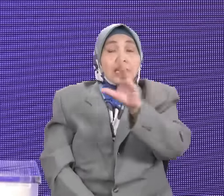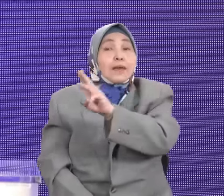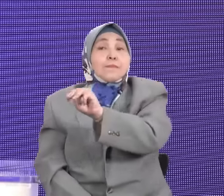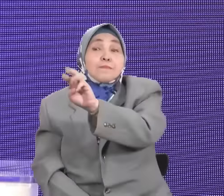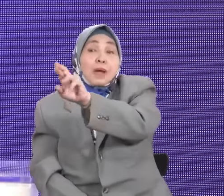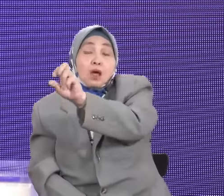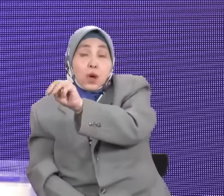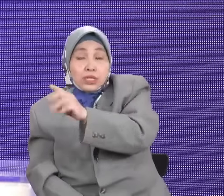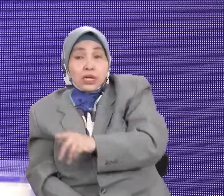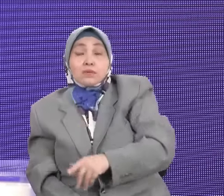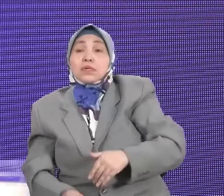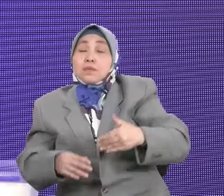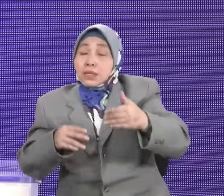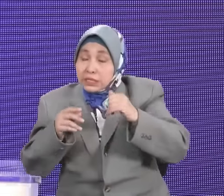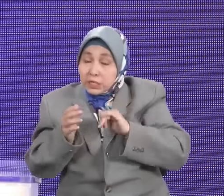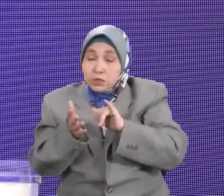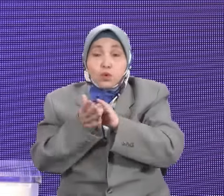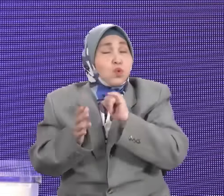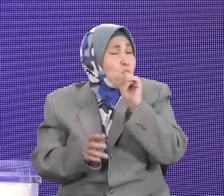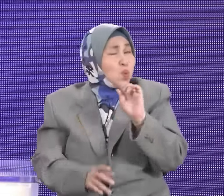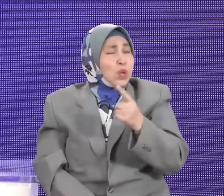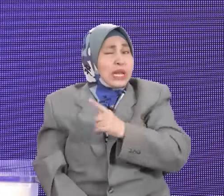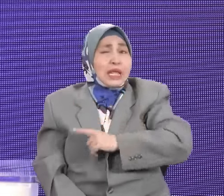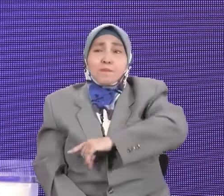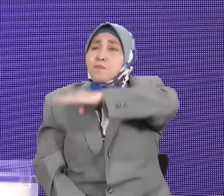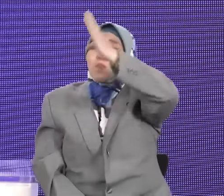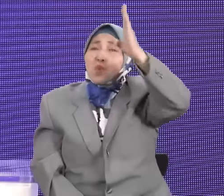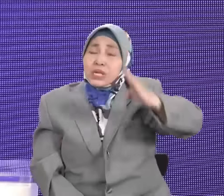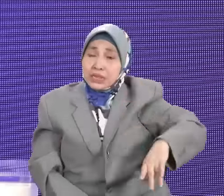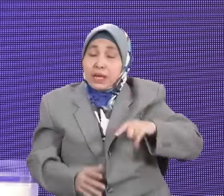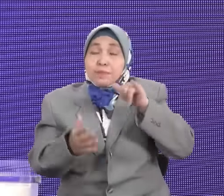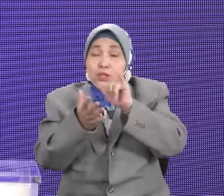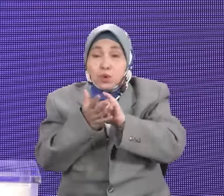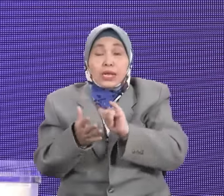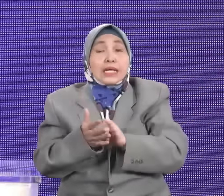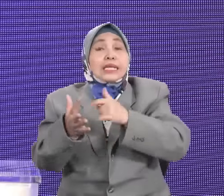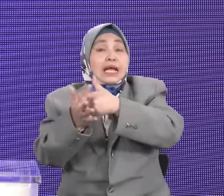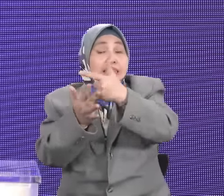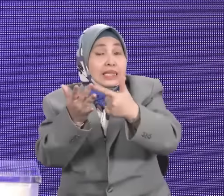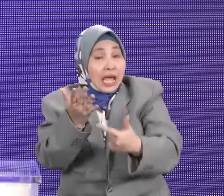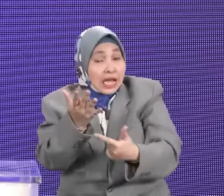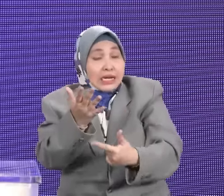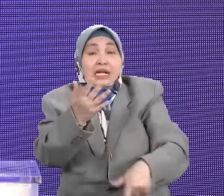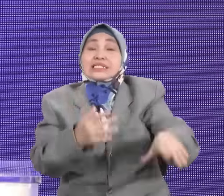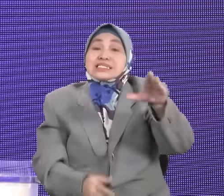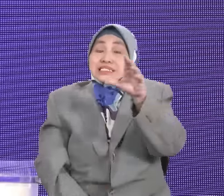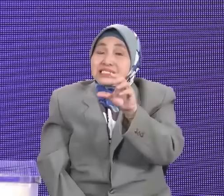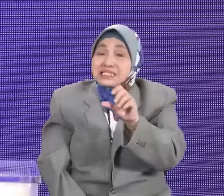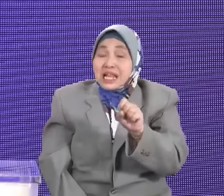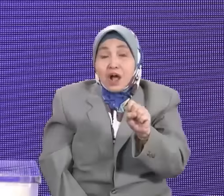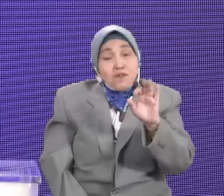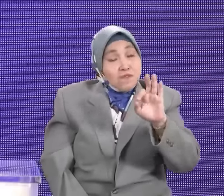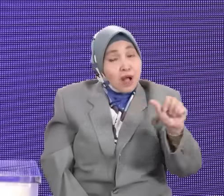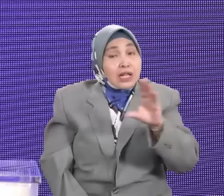dia merujuk kepada bukan sekadar Bukit tetapi sebenarnya ini adalah antara sofa Wal Marwah yang menjadi tempat